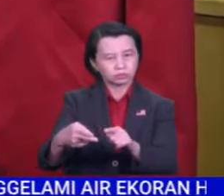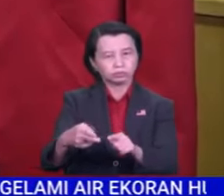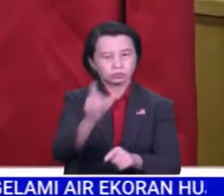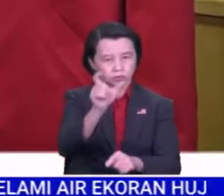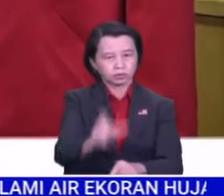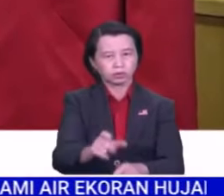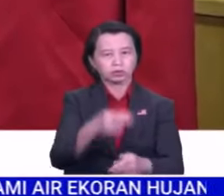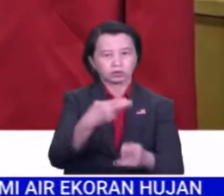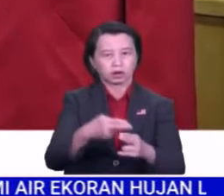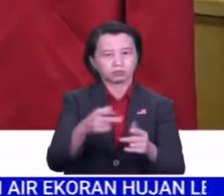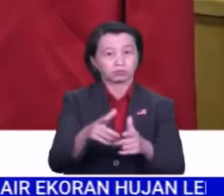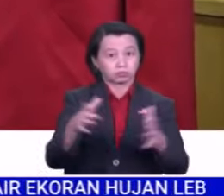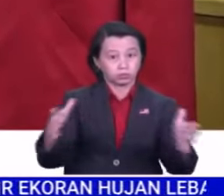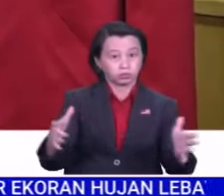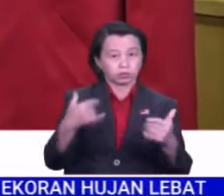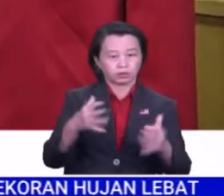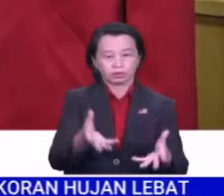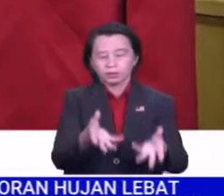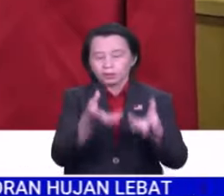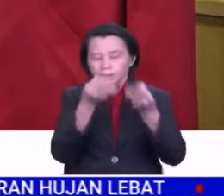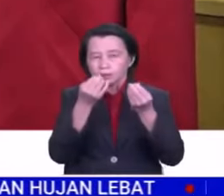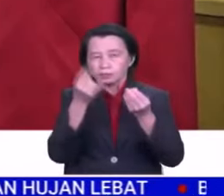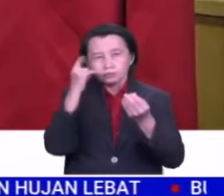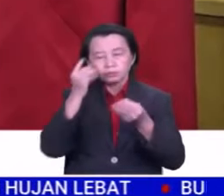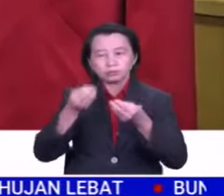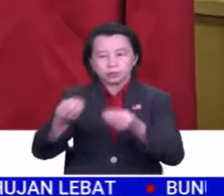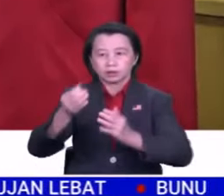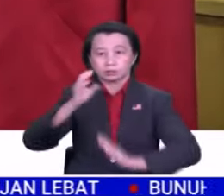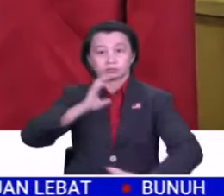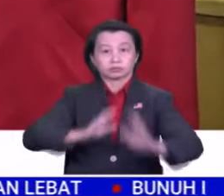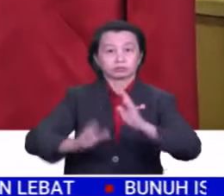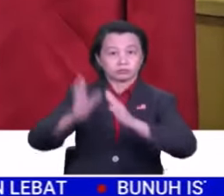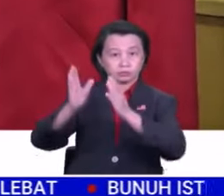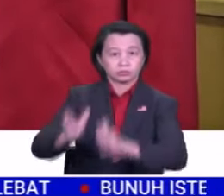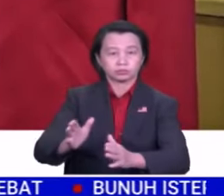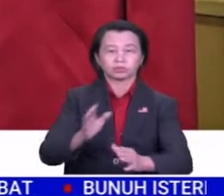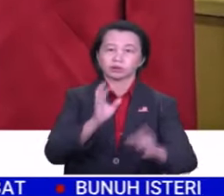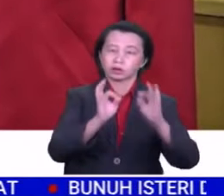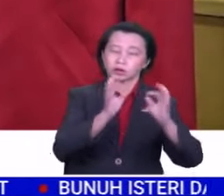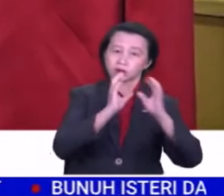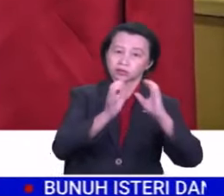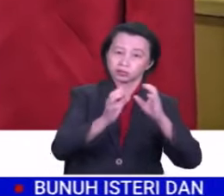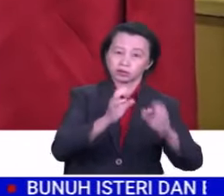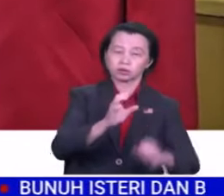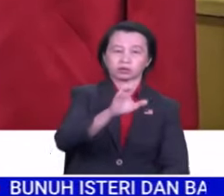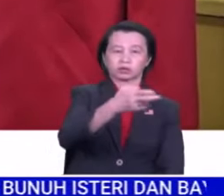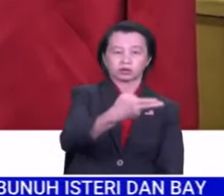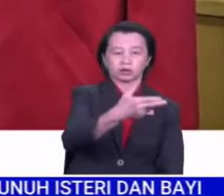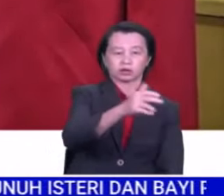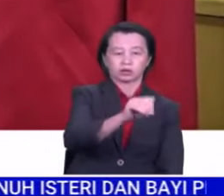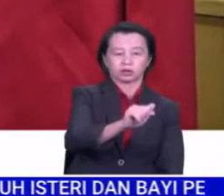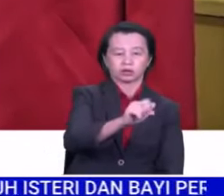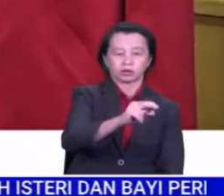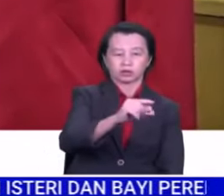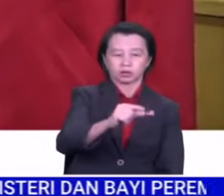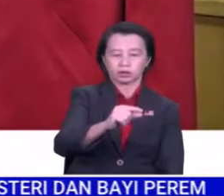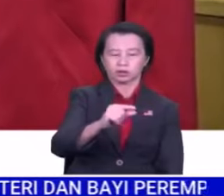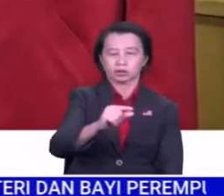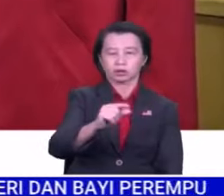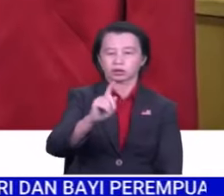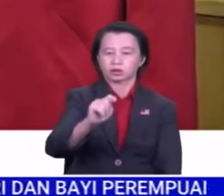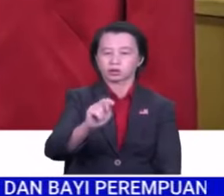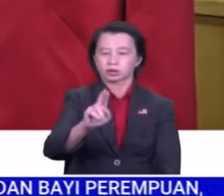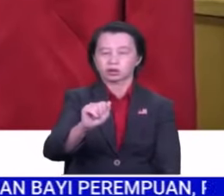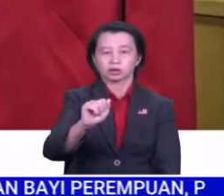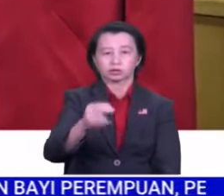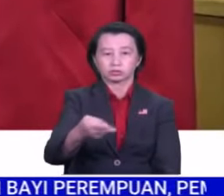di memberi inspirasi kepada semua orang. Sebab kalau kita cakap Hang Tuah, Laksamana Hang Tuah, saya rasa satu Malaysia tahu, tak